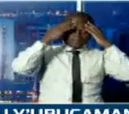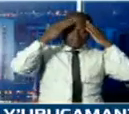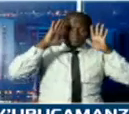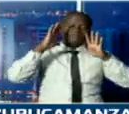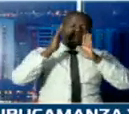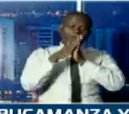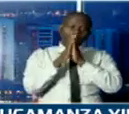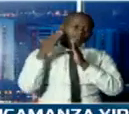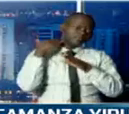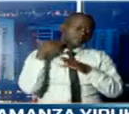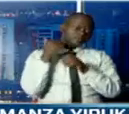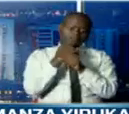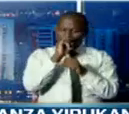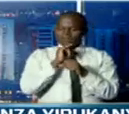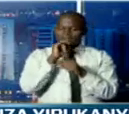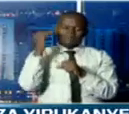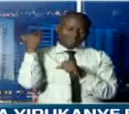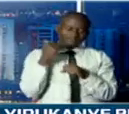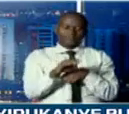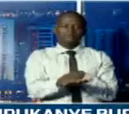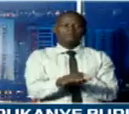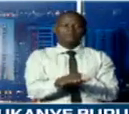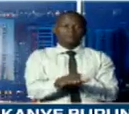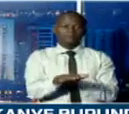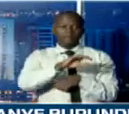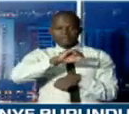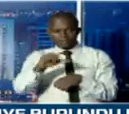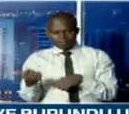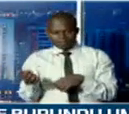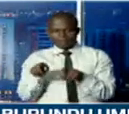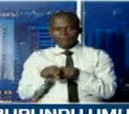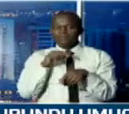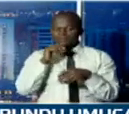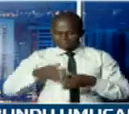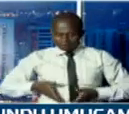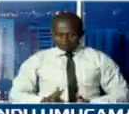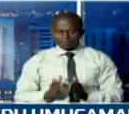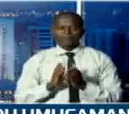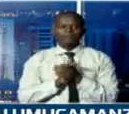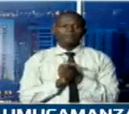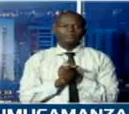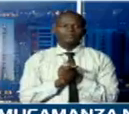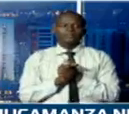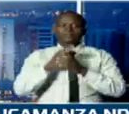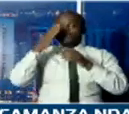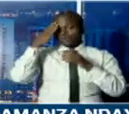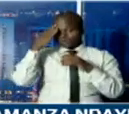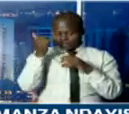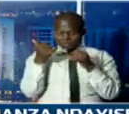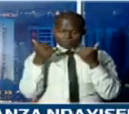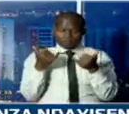bato. Abenshi bari bato, abandi nabo bataravuka. Kugira ngo